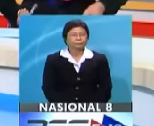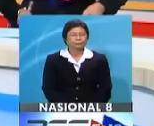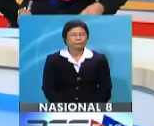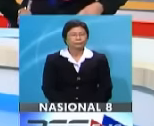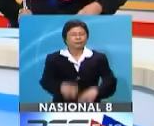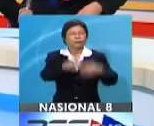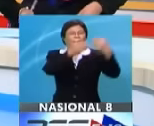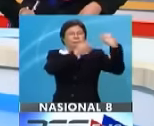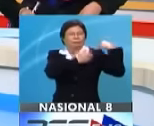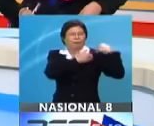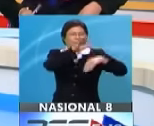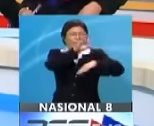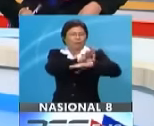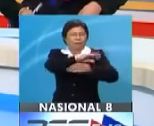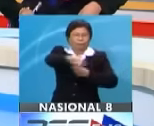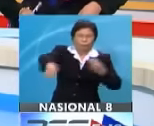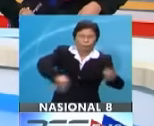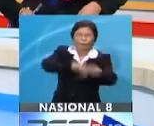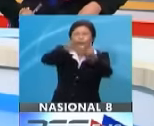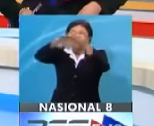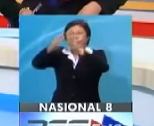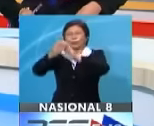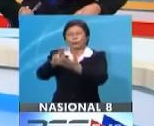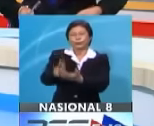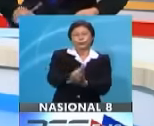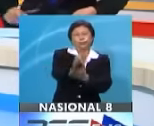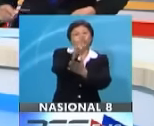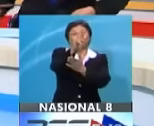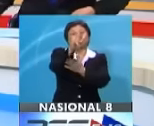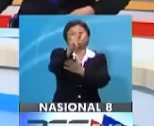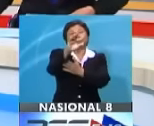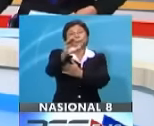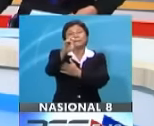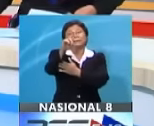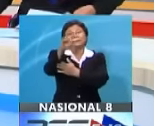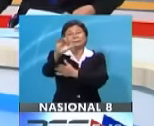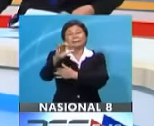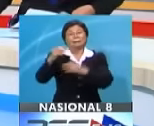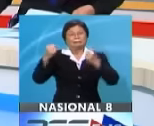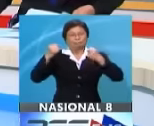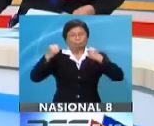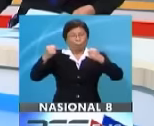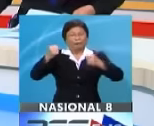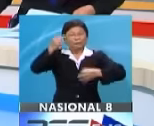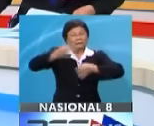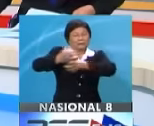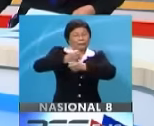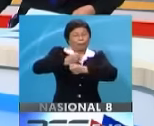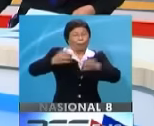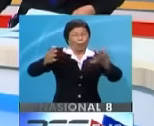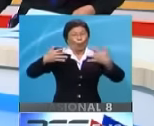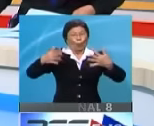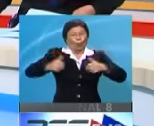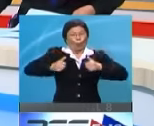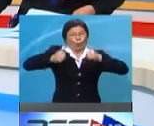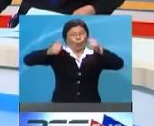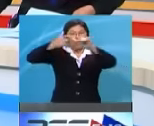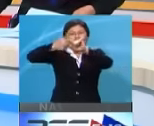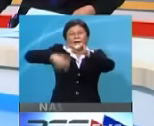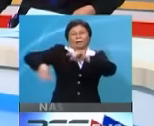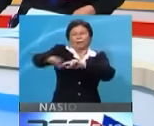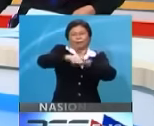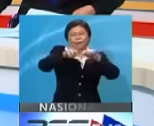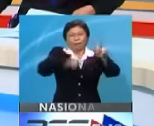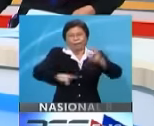Peranan serta fungsi Pusat Transformasi Komuniti University UCTC akan diperkasakan sekiranya mendapat sambutan luar biasa daripada